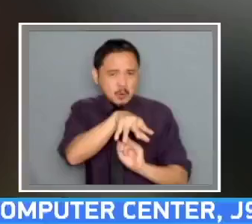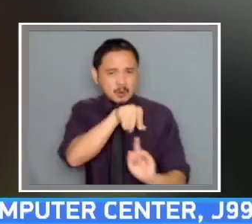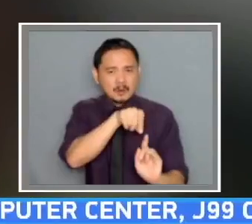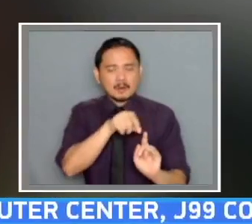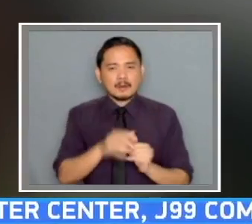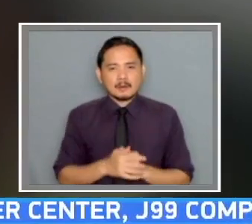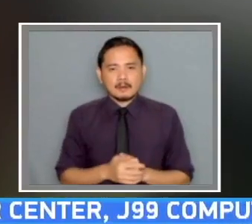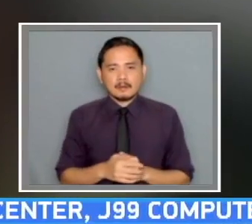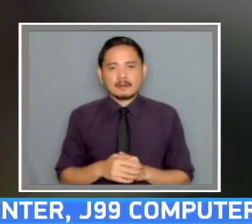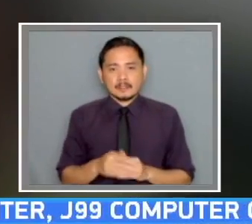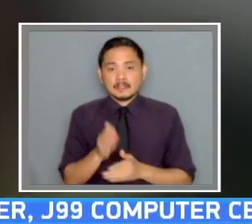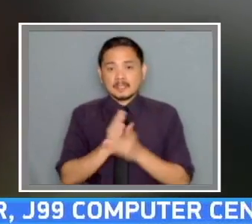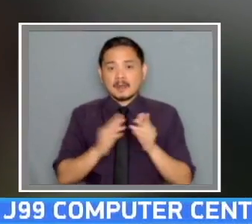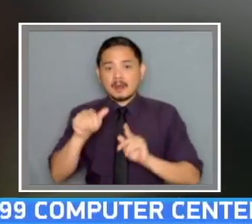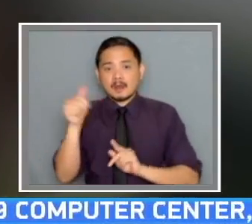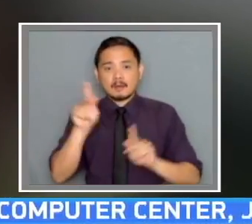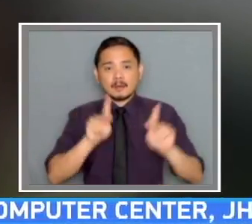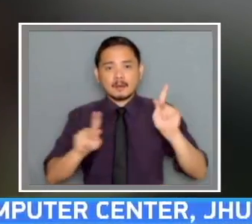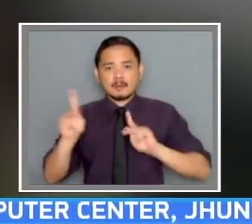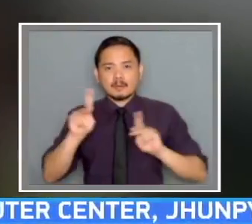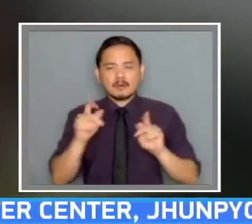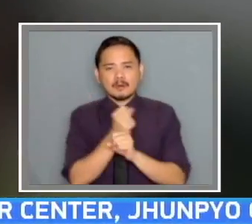nakaligtas.